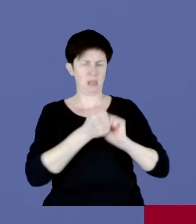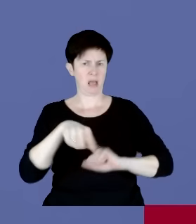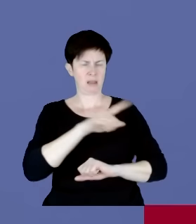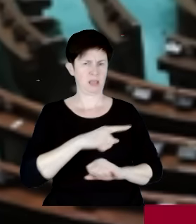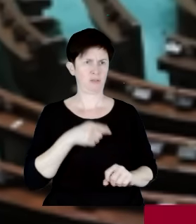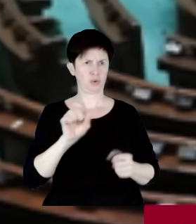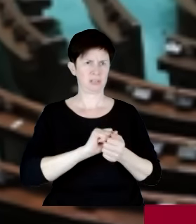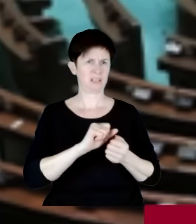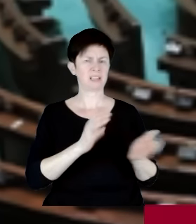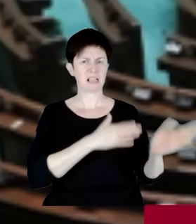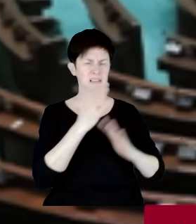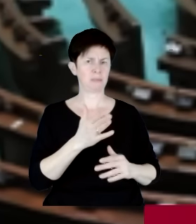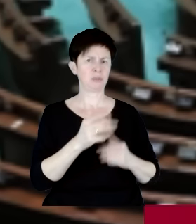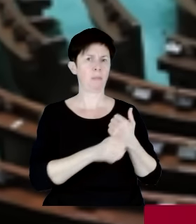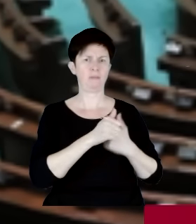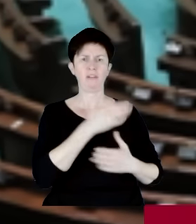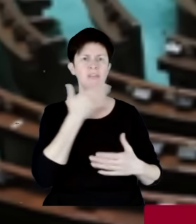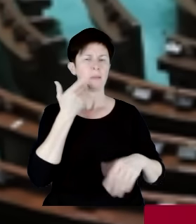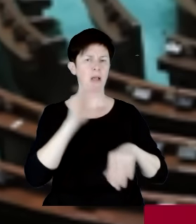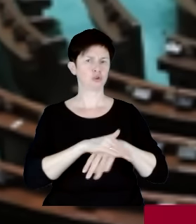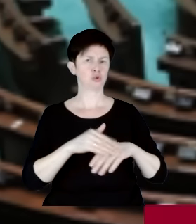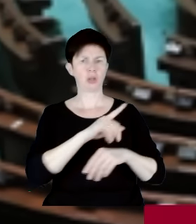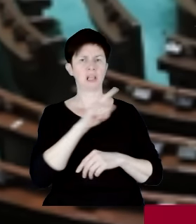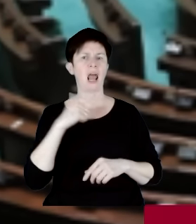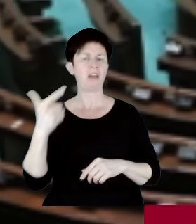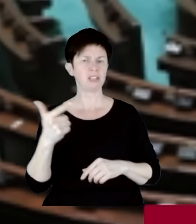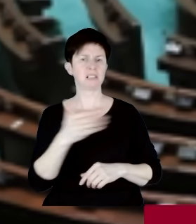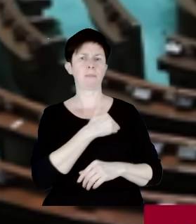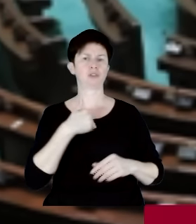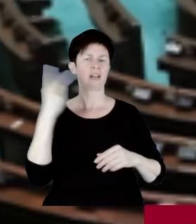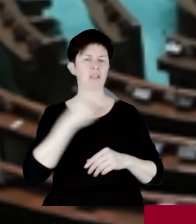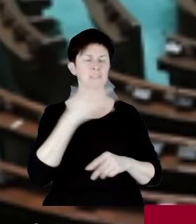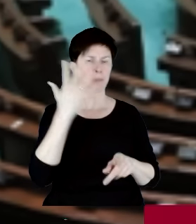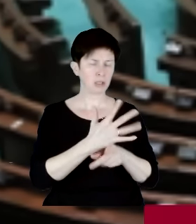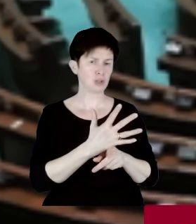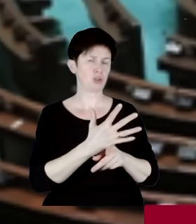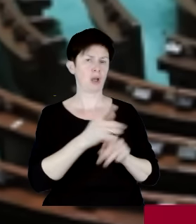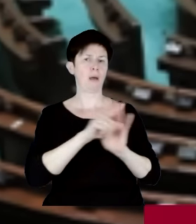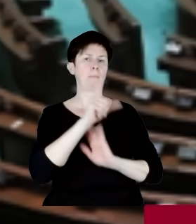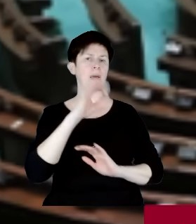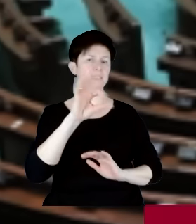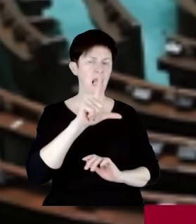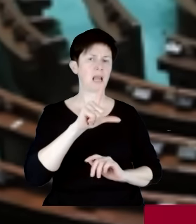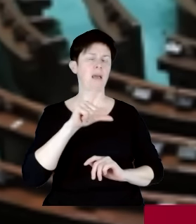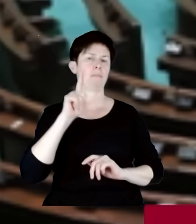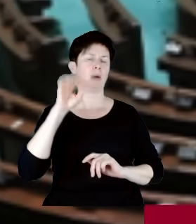punkt, gdzie nie ma zgody między lewicą, Polską 2050, PSL-em i Platformą Obywatelską.